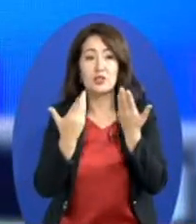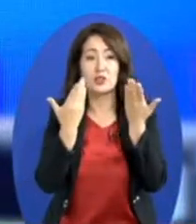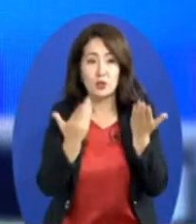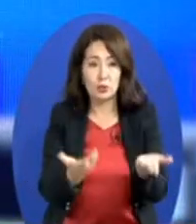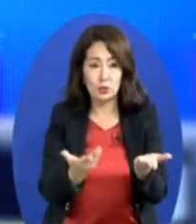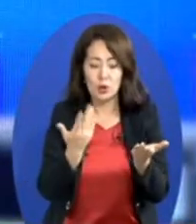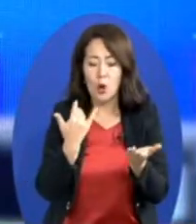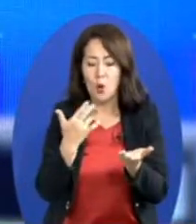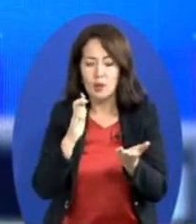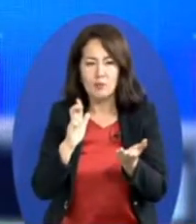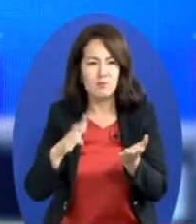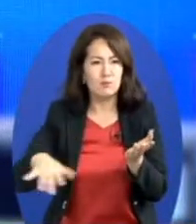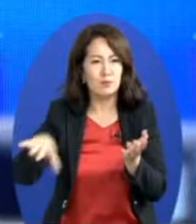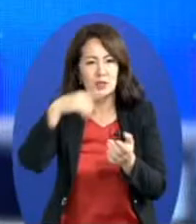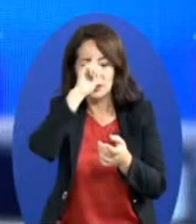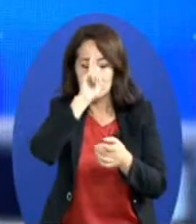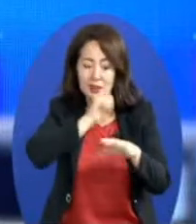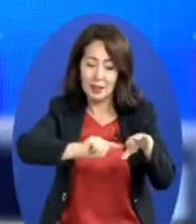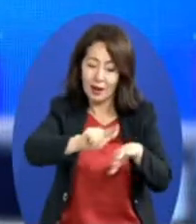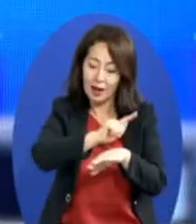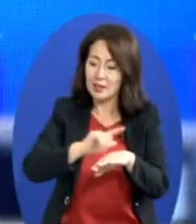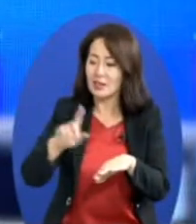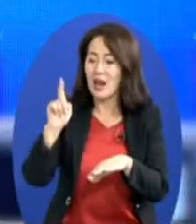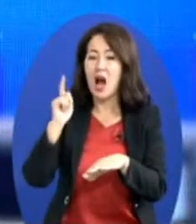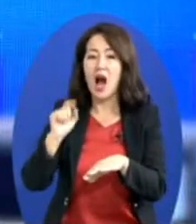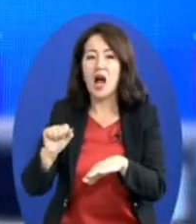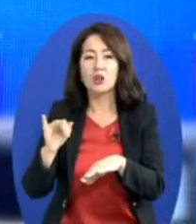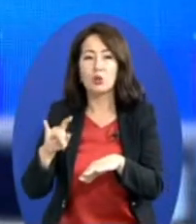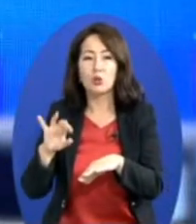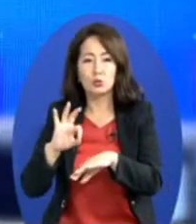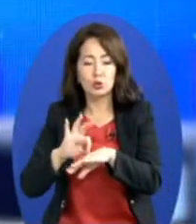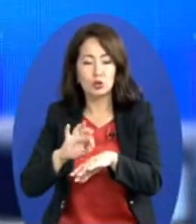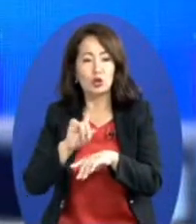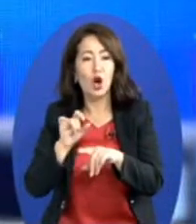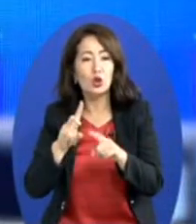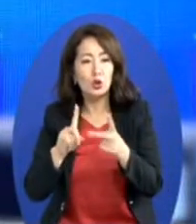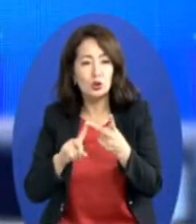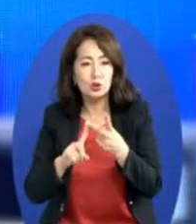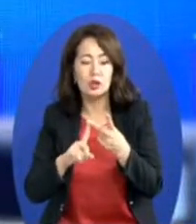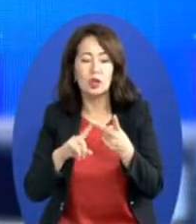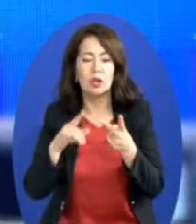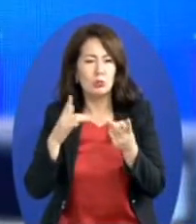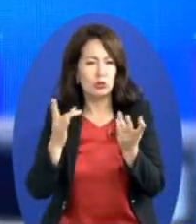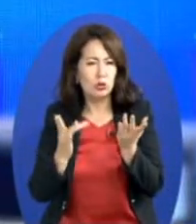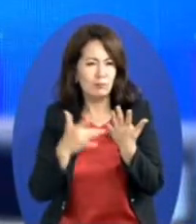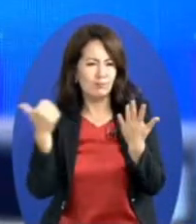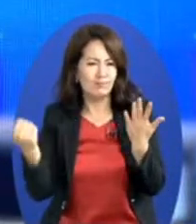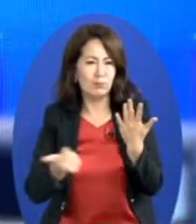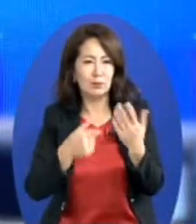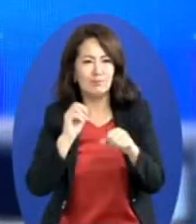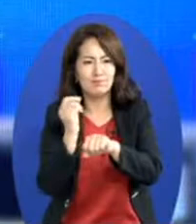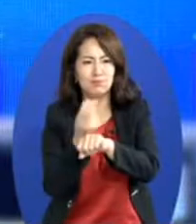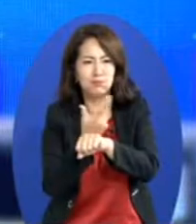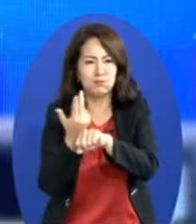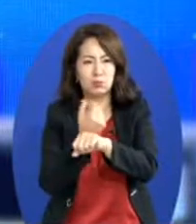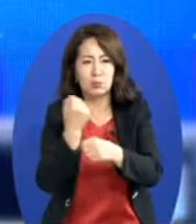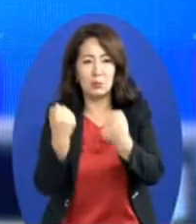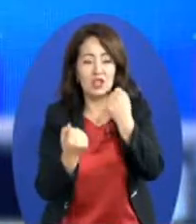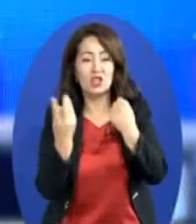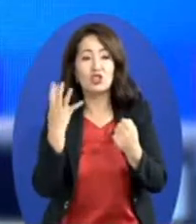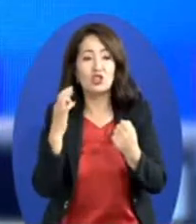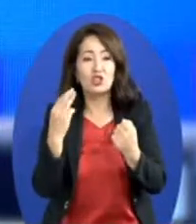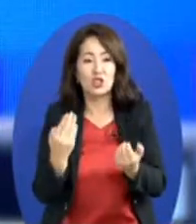өглөө. Мөн нийслэлийн эрүүл мэндийн газар халдварт өвчин судлалын үндэсний төв болон зоонзын өвчин судлалын үндэсний төвд бүрэн тоноглогдсон түргэн тусламжийн